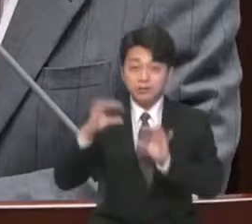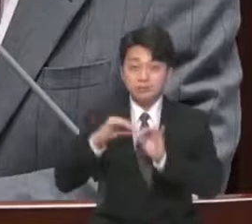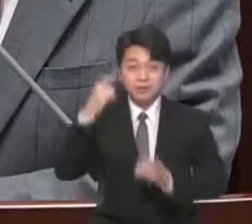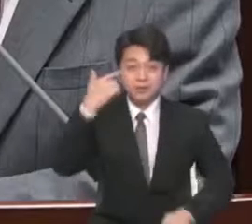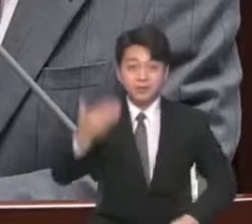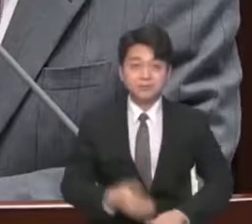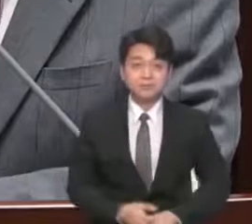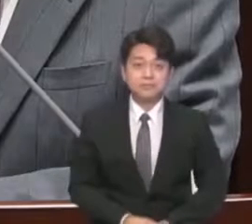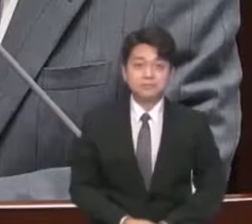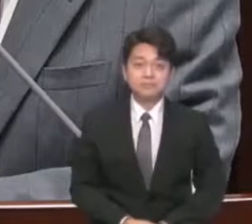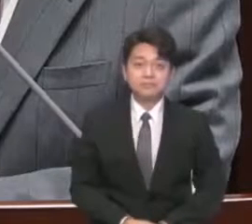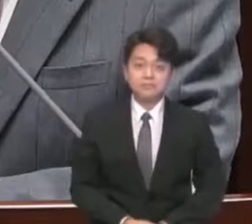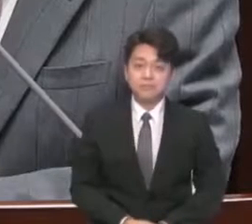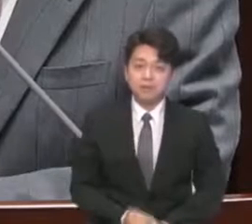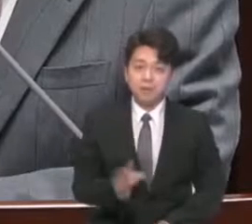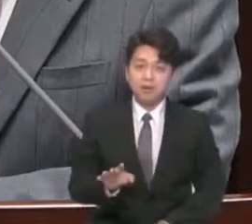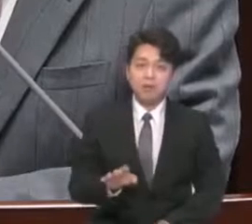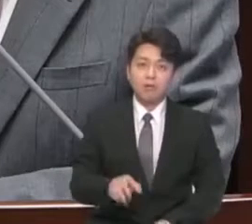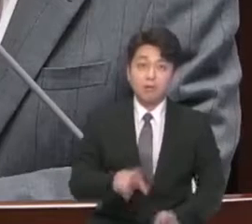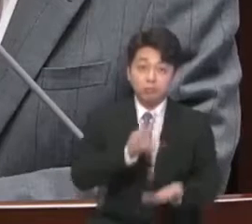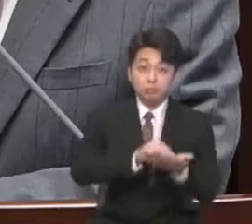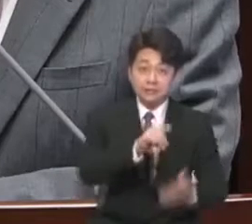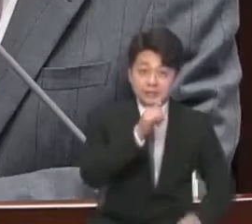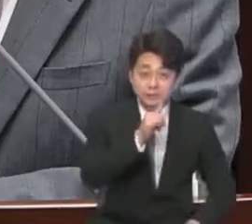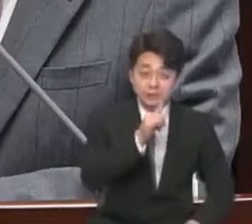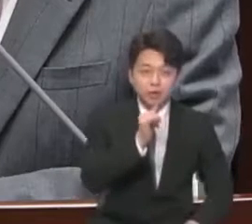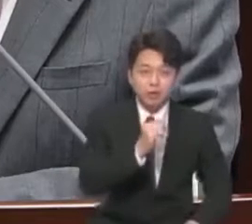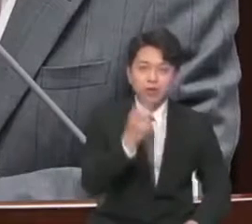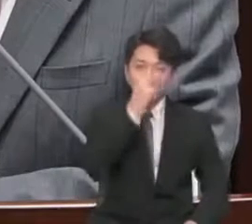반드시 명명백백히 밝혀내야 될 사안이라고 봅니다.